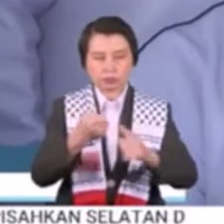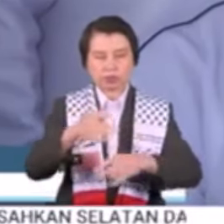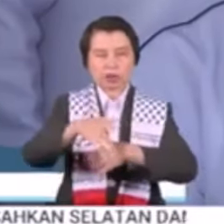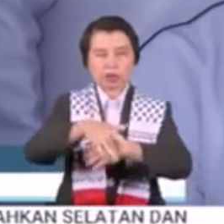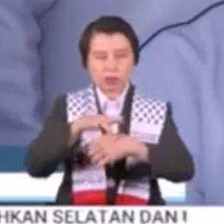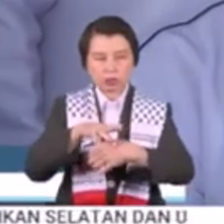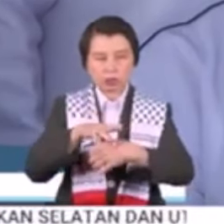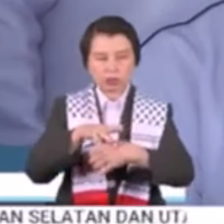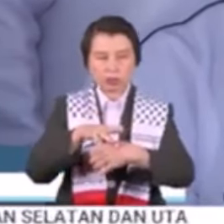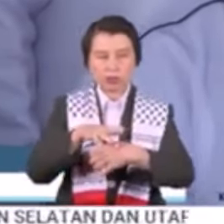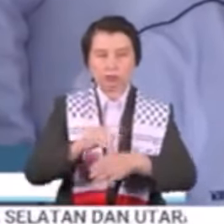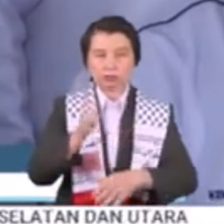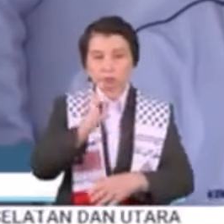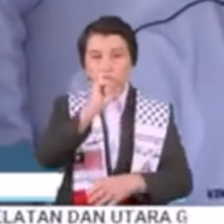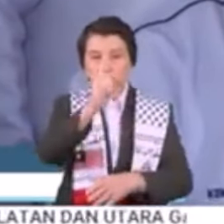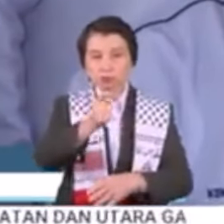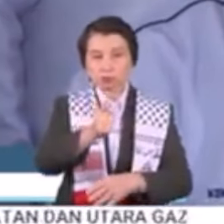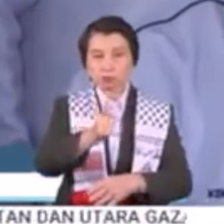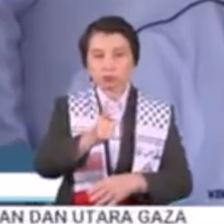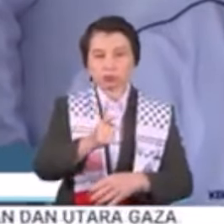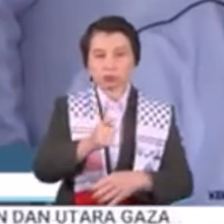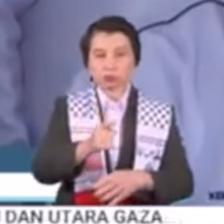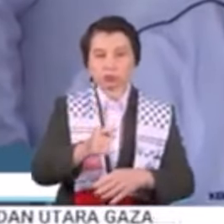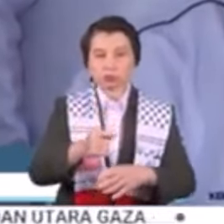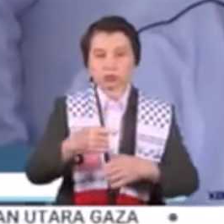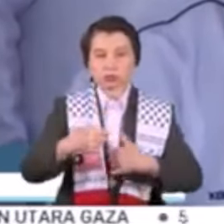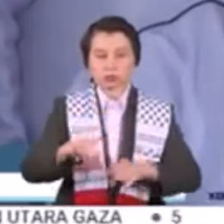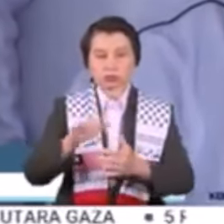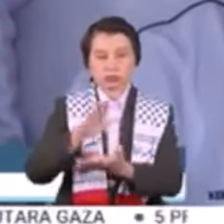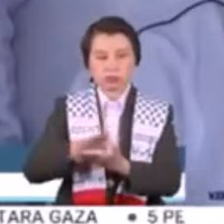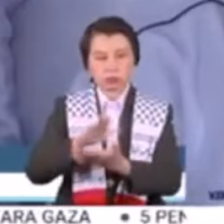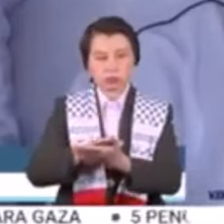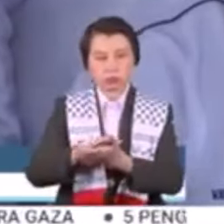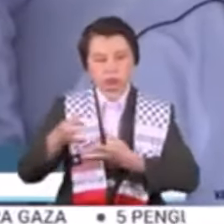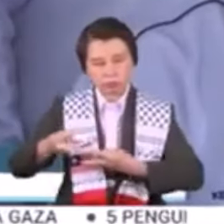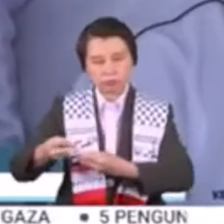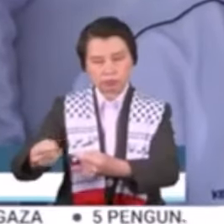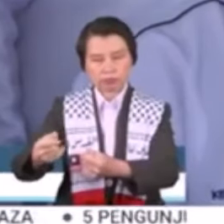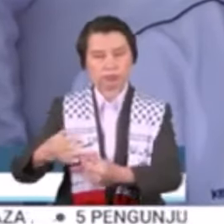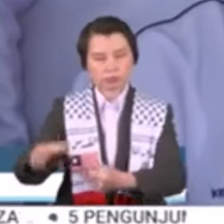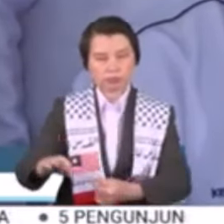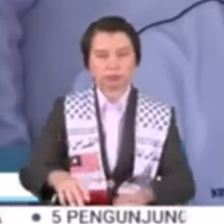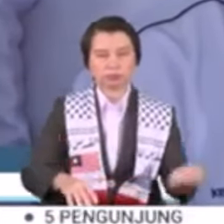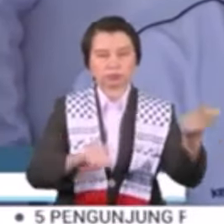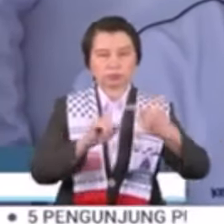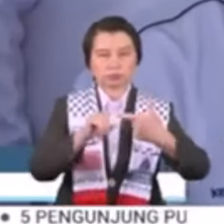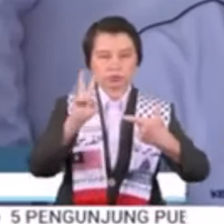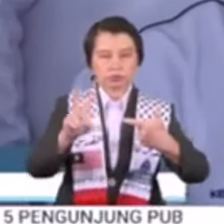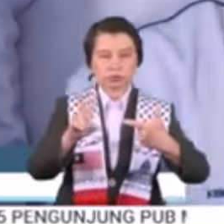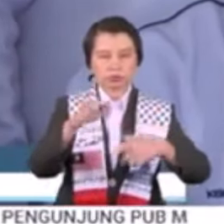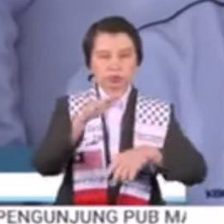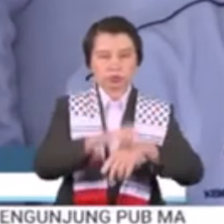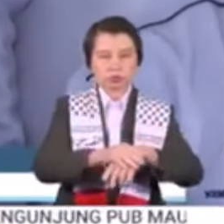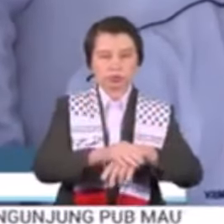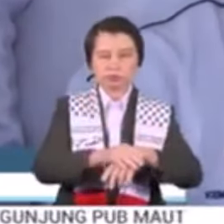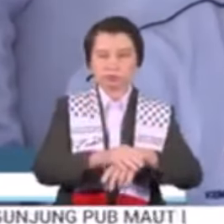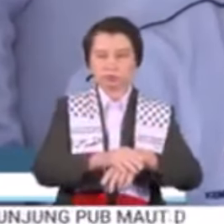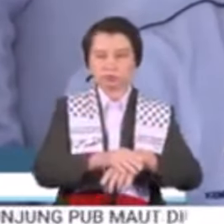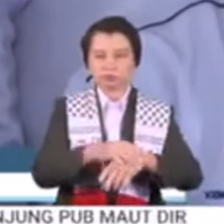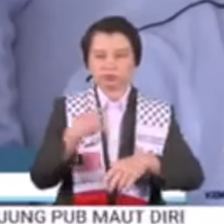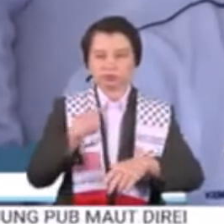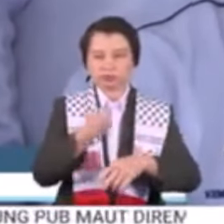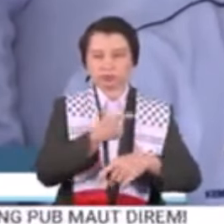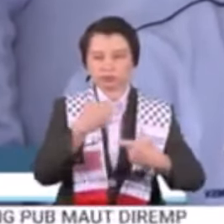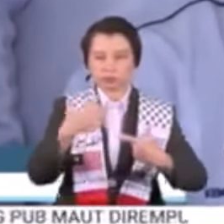awal untuk memastikan sinergi ini terus berjalan dengan lancar. Yang kedua adalah surat siaran kita yang telah